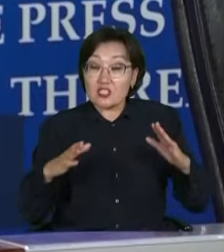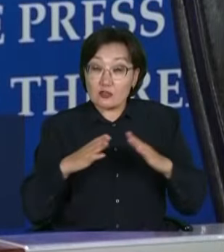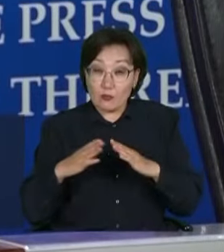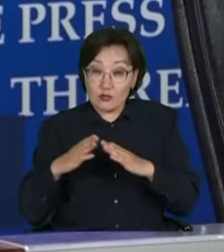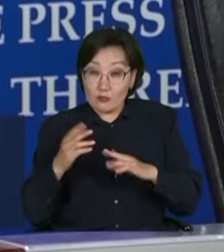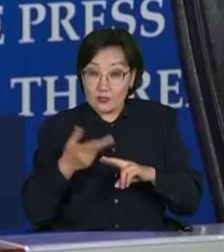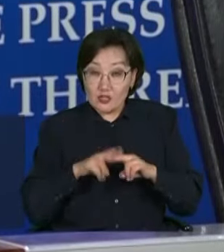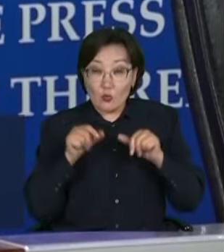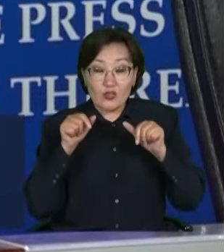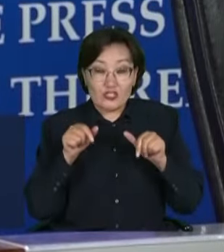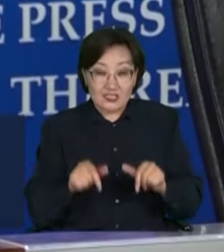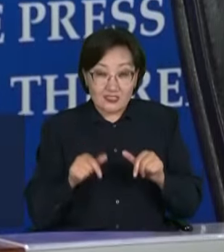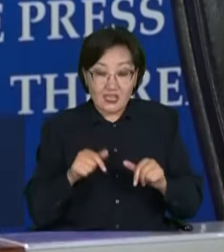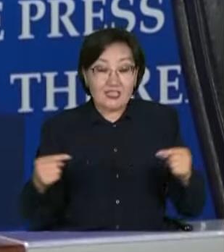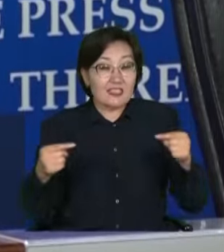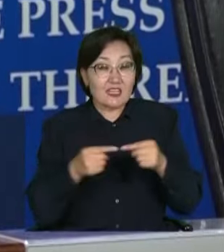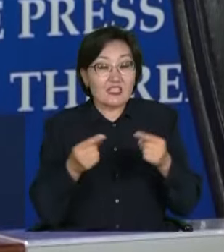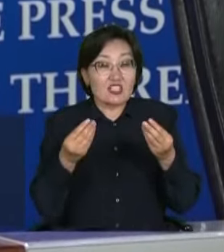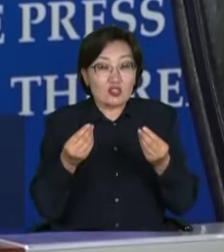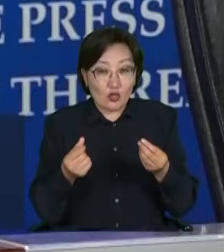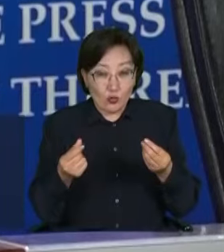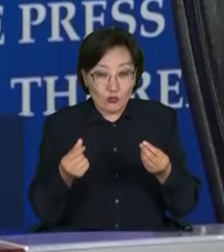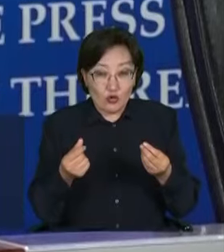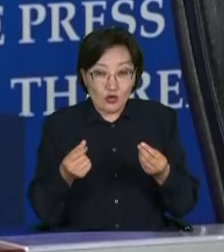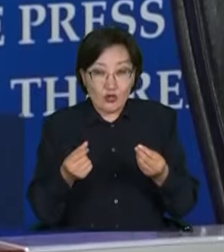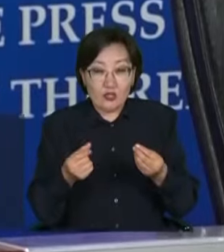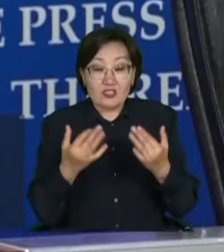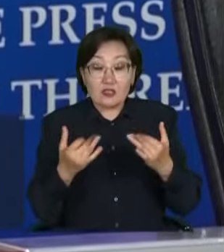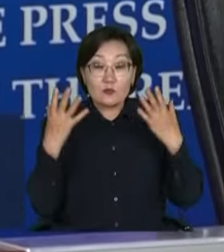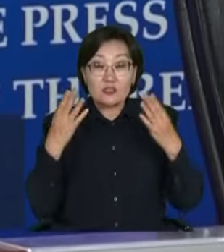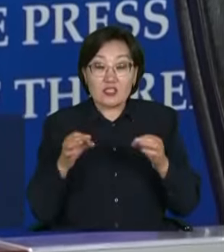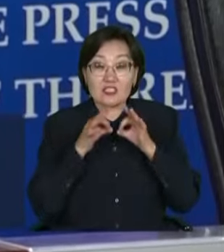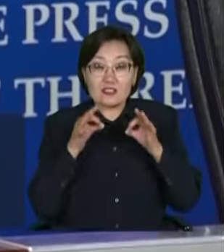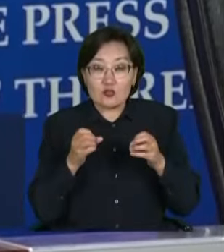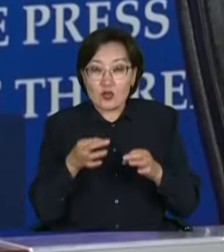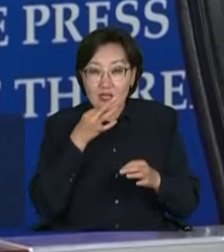поэтому здесь конкретную сумму на сегодняшний день называть еще рано.